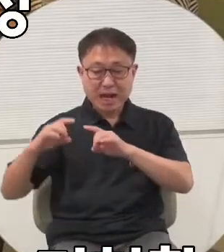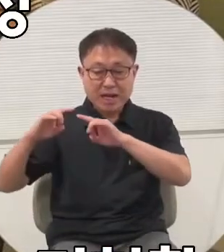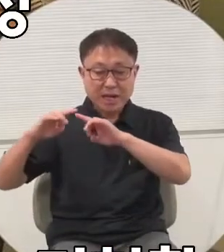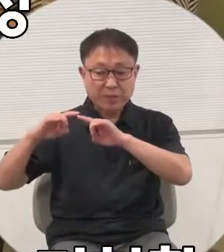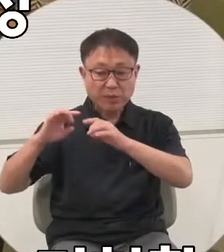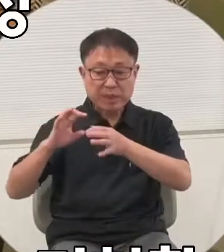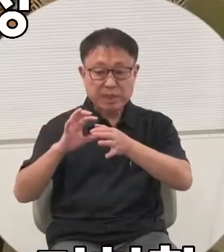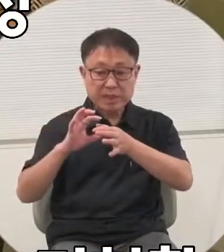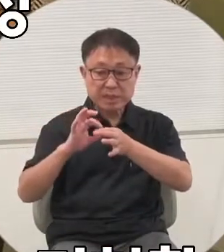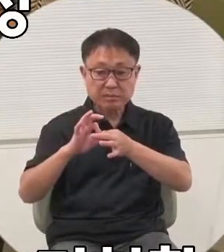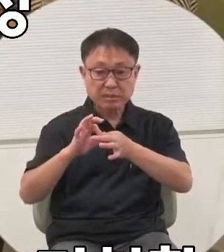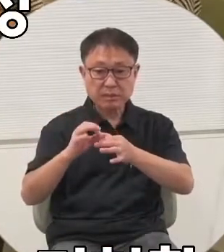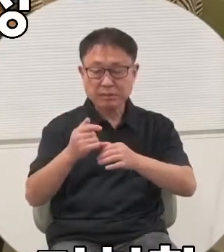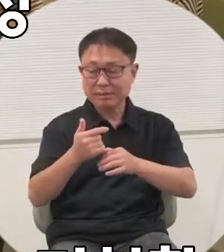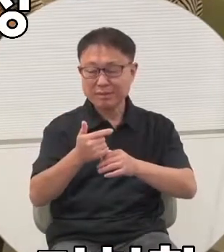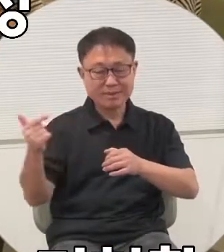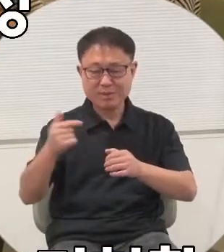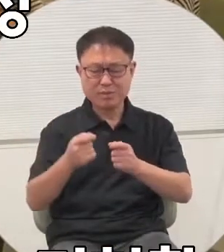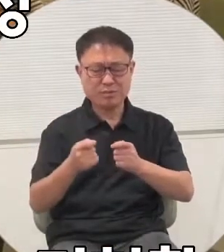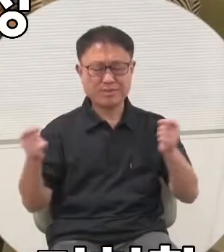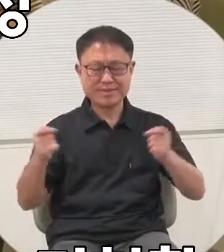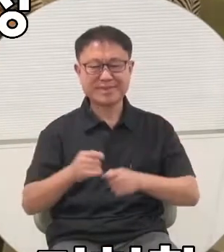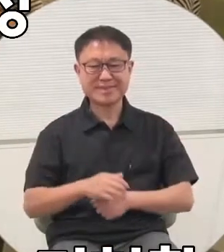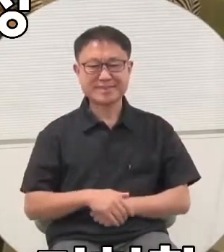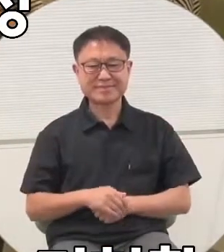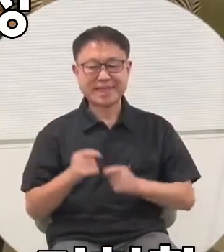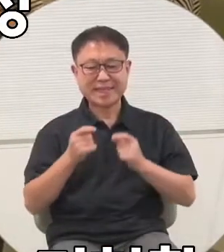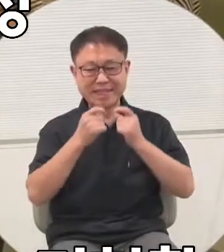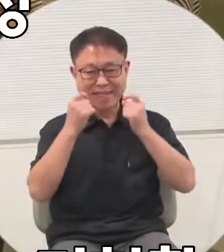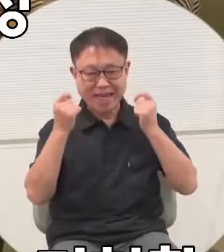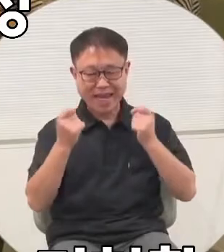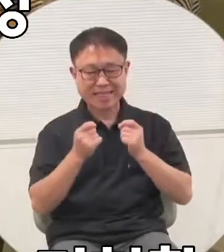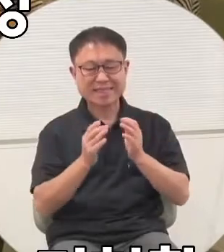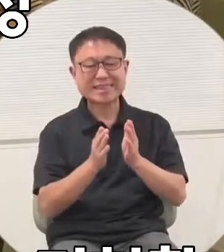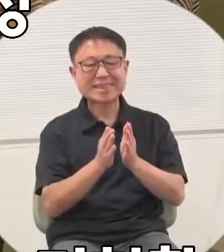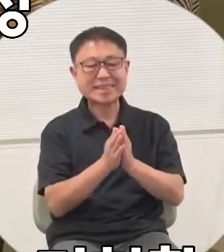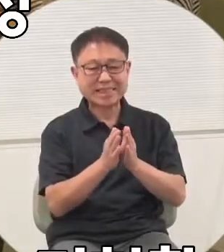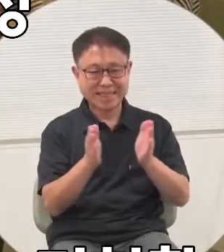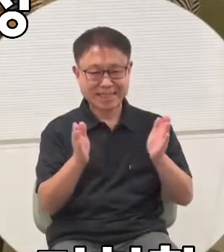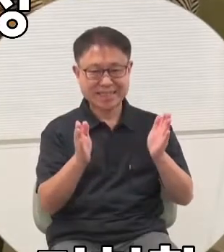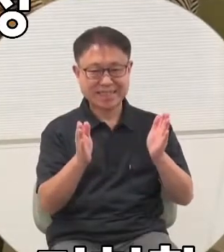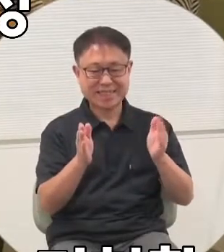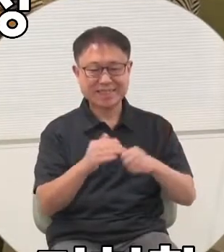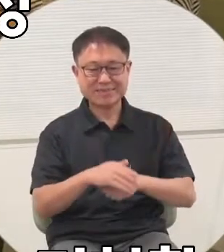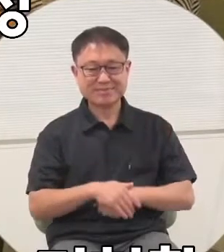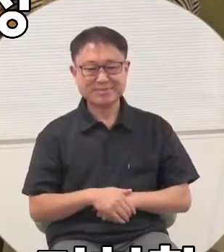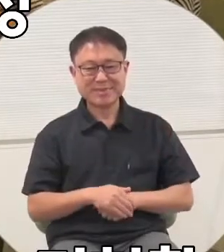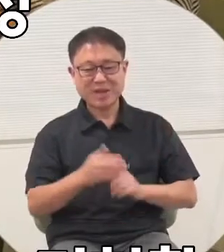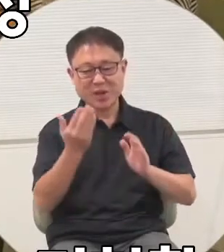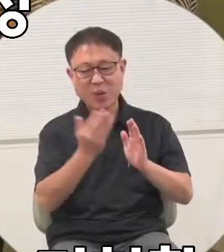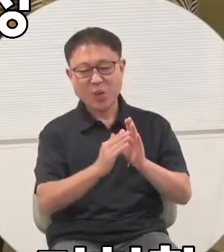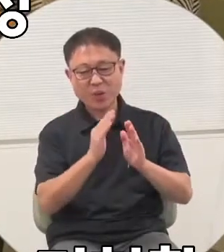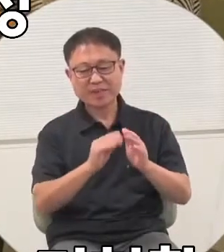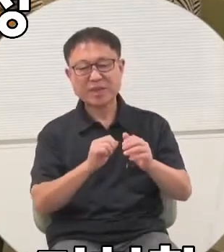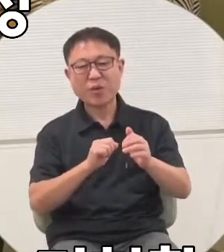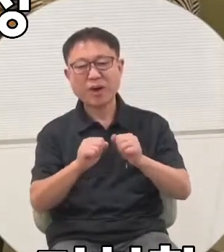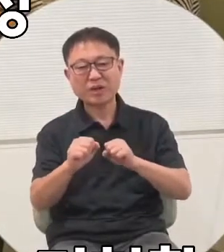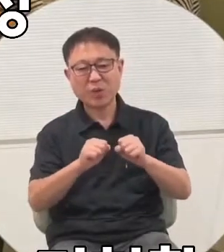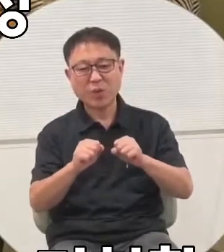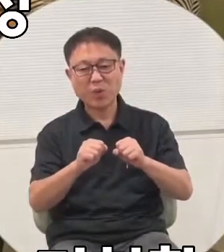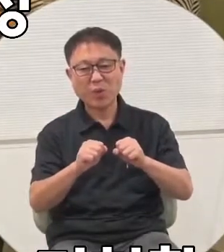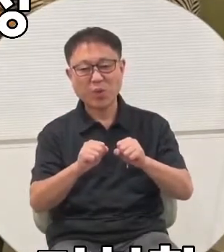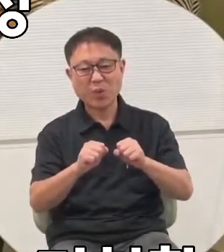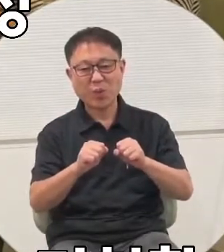라디오하고의 인연은 굉장히 깊죠. 오래됐죠. 개인적으로 시작해서. 그렇죠, 근데 그렇죠. 이제 공식 활동을 마을